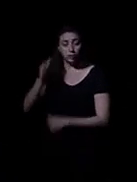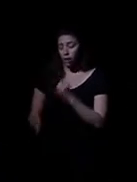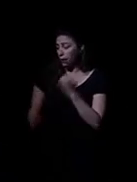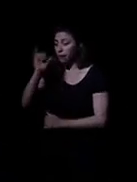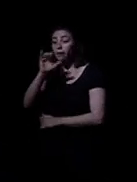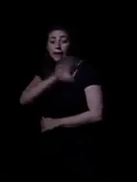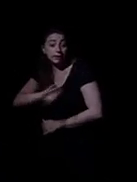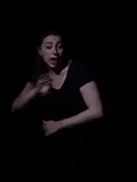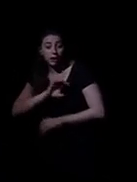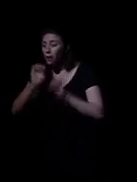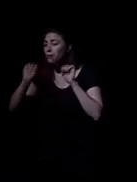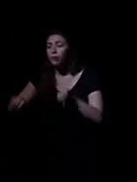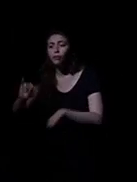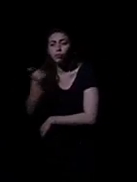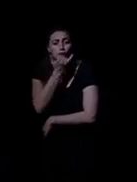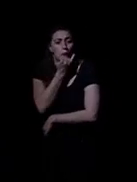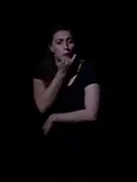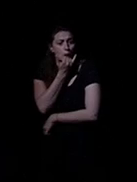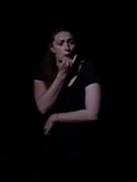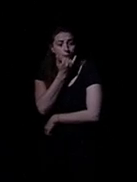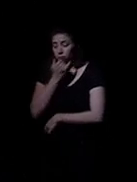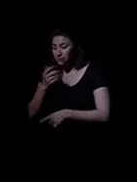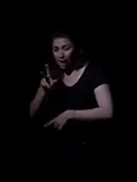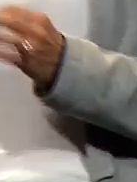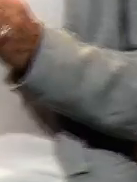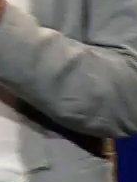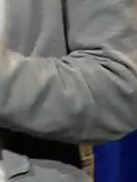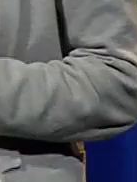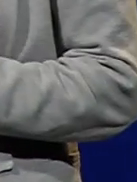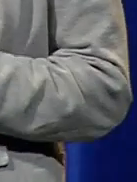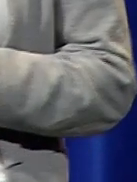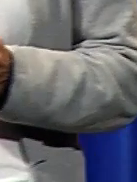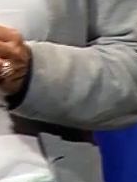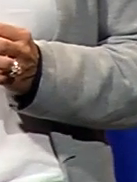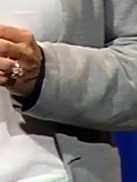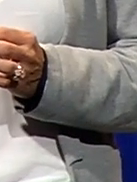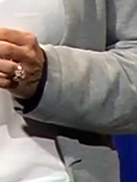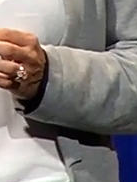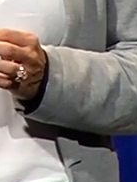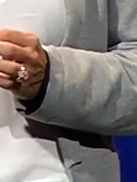On peut se tromper aussi, on peut réessayer, recommencer, mais oser prendre des risques aussi.